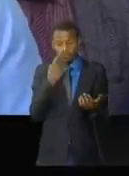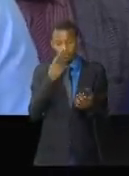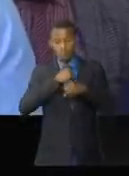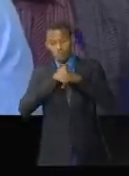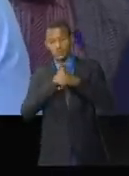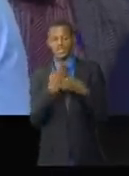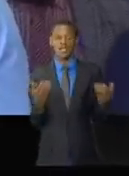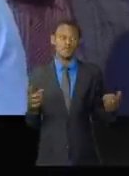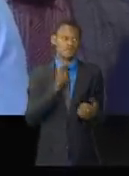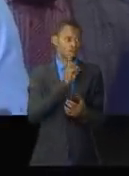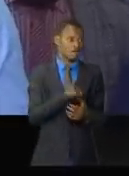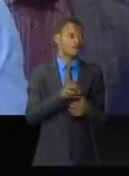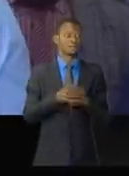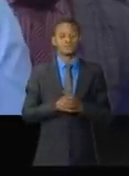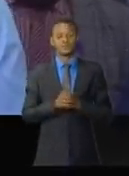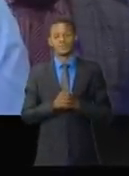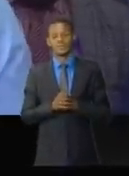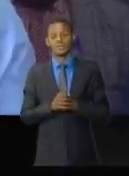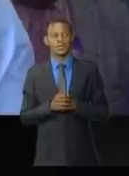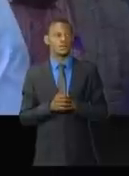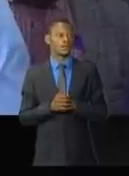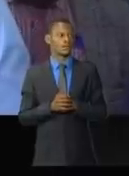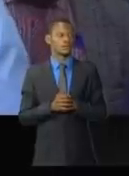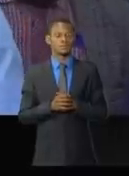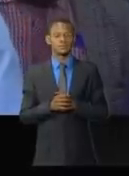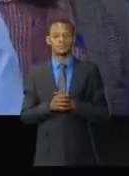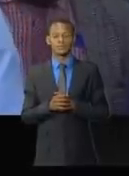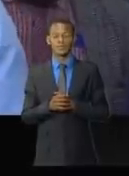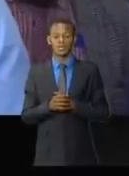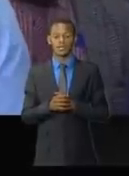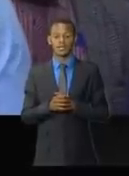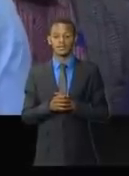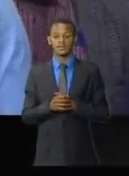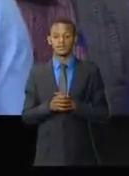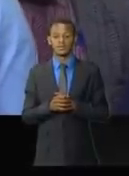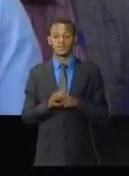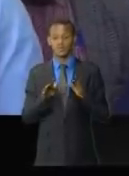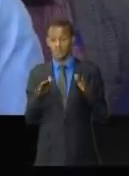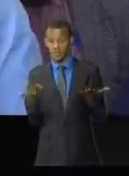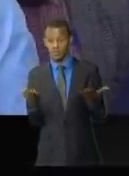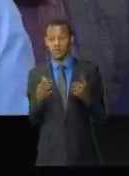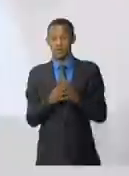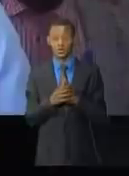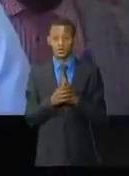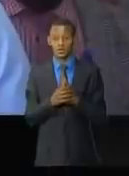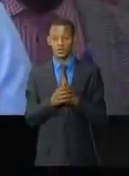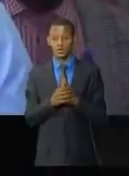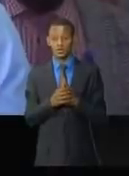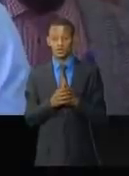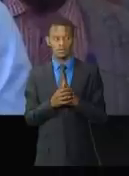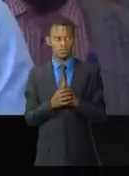demander que les élèves, puisque les parents s'impatientent et les enfants aussi s'impatientent, comment ils peuvent, n'est-ce pas, retourner à l'école. Il